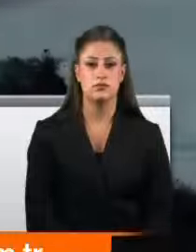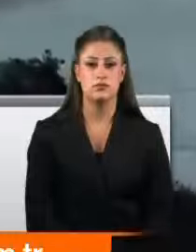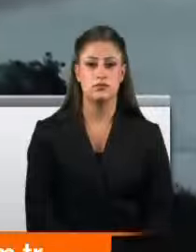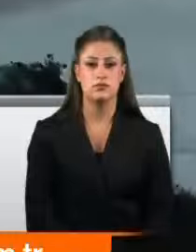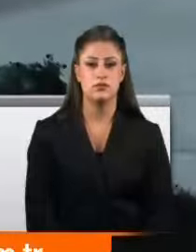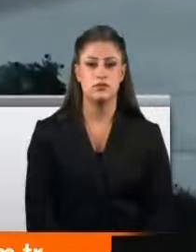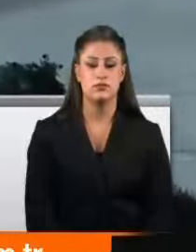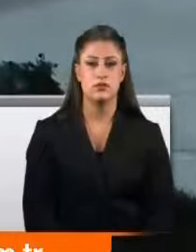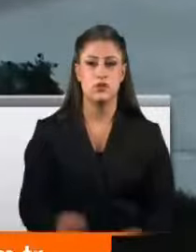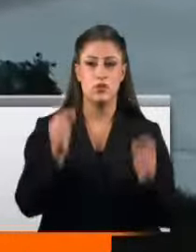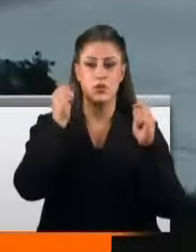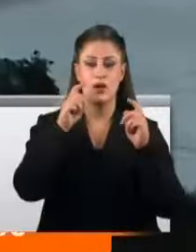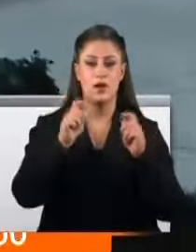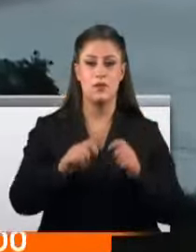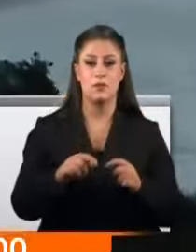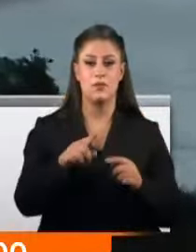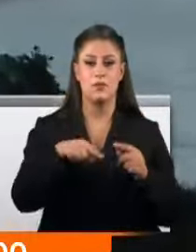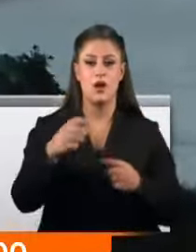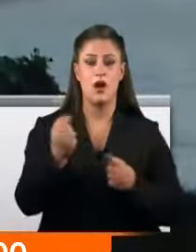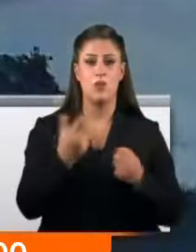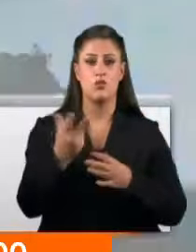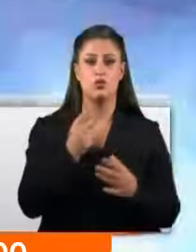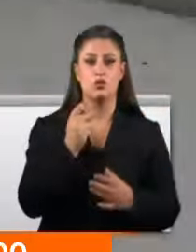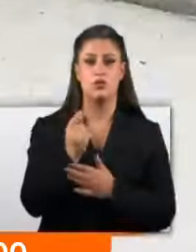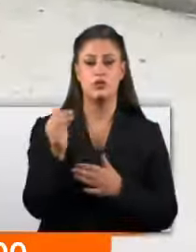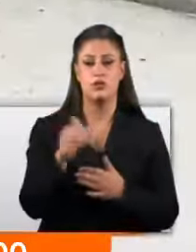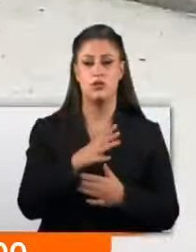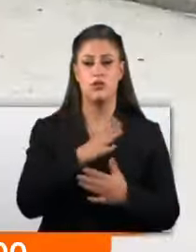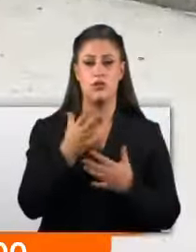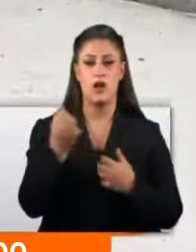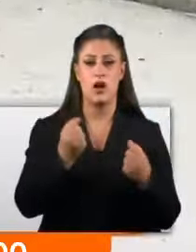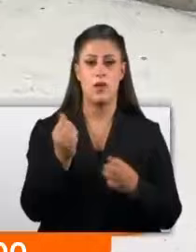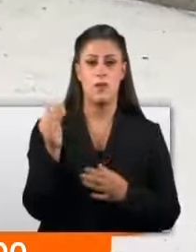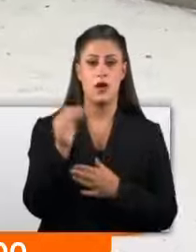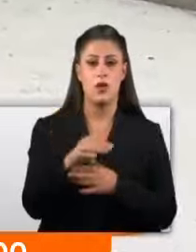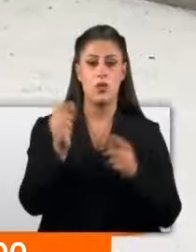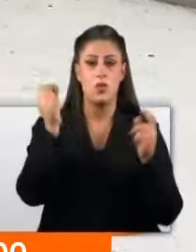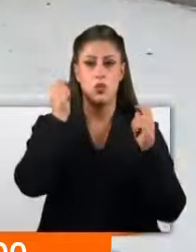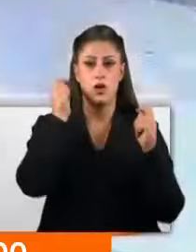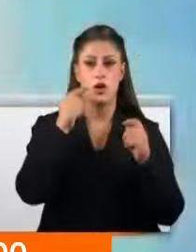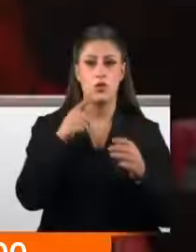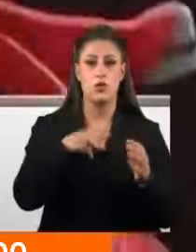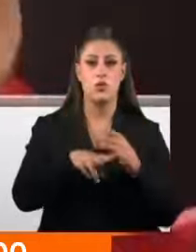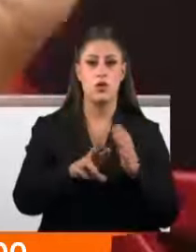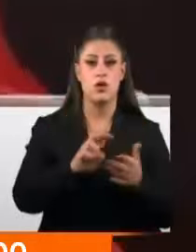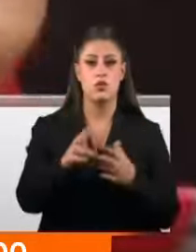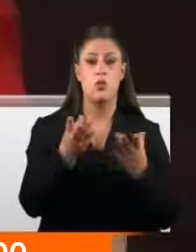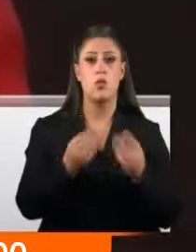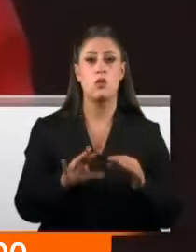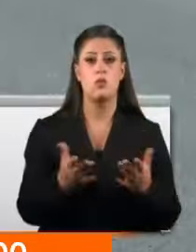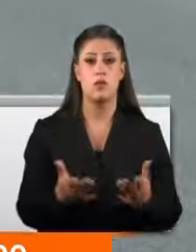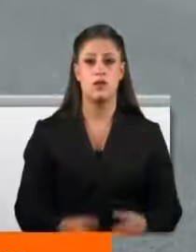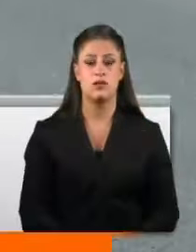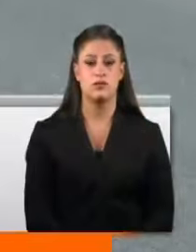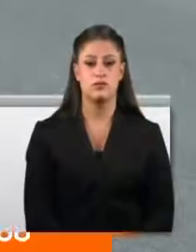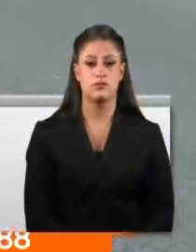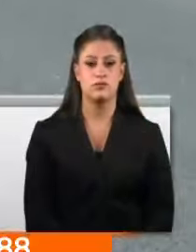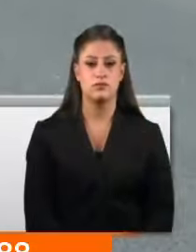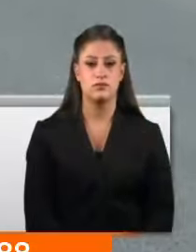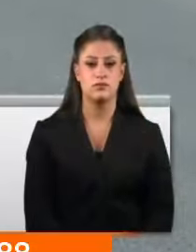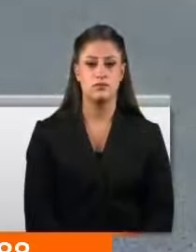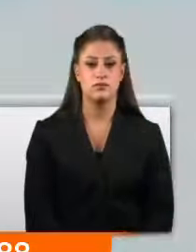Bence kulaklık takan haklı. Çünkü araba çok hızlı geliyordu. Arabayla gelen haklı, kulaklıkla öyle yolu atlayamaz. Çarpacağım, öleceksin. Öldürecek